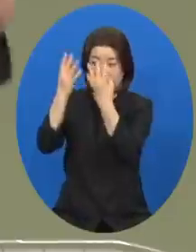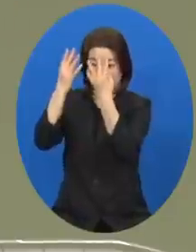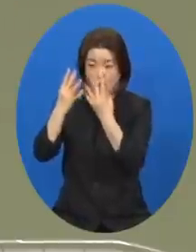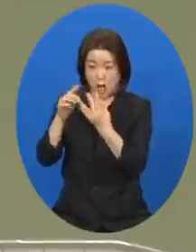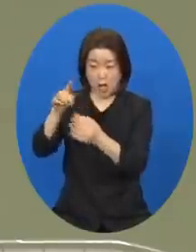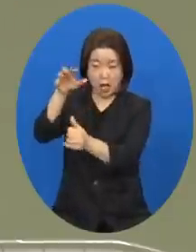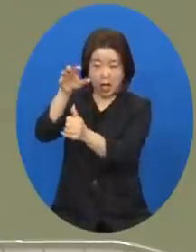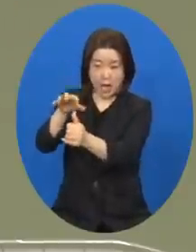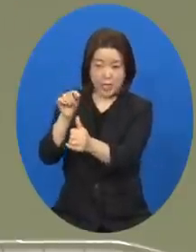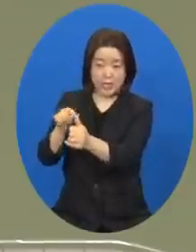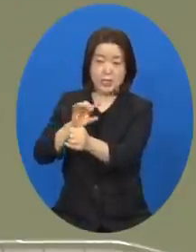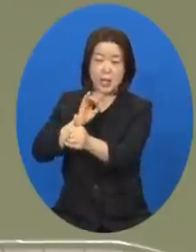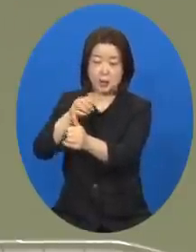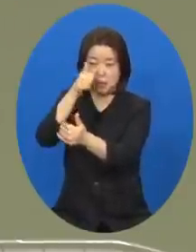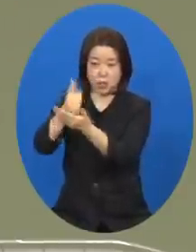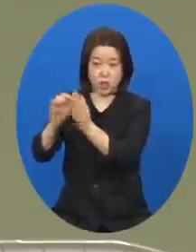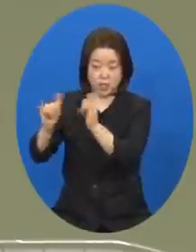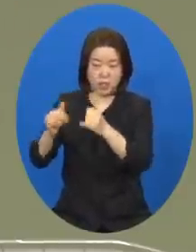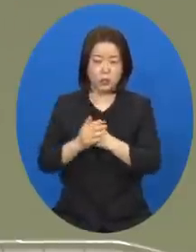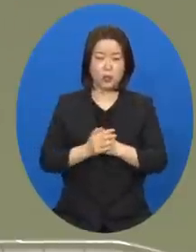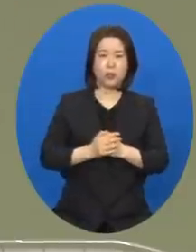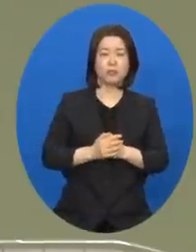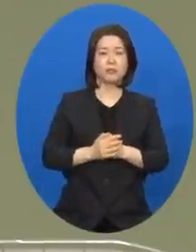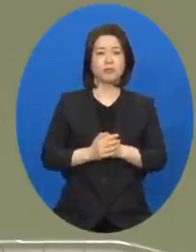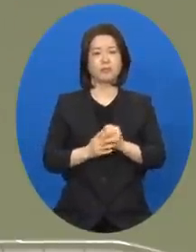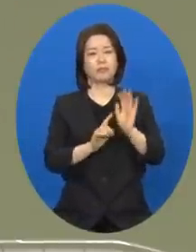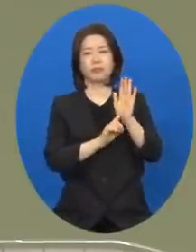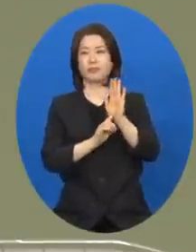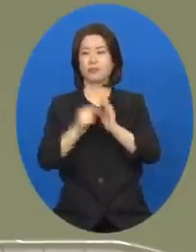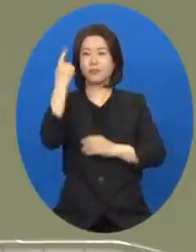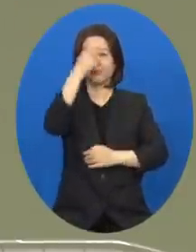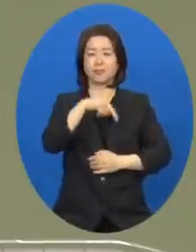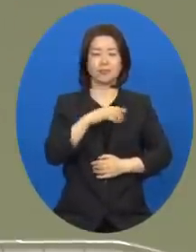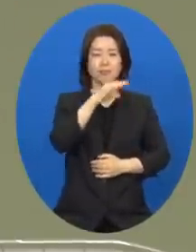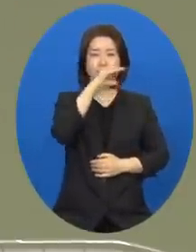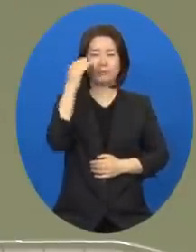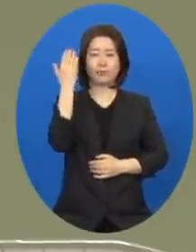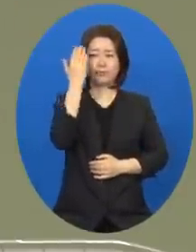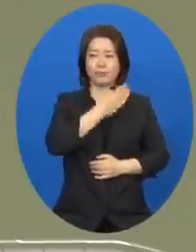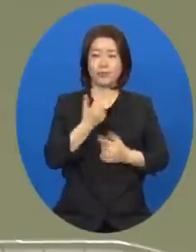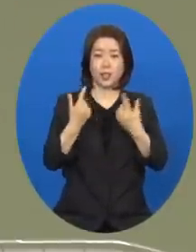사람들만 짓는 게 아닙니다. 멀쩡하게